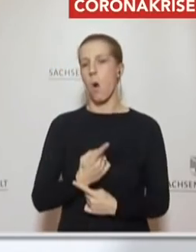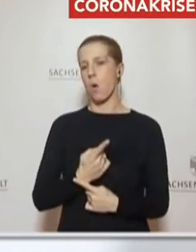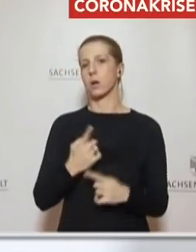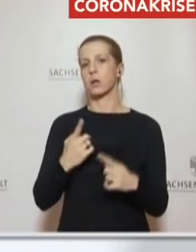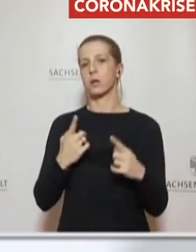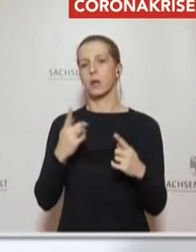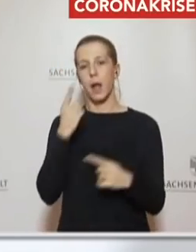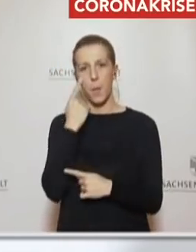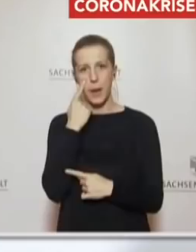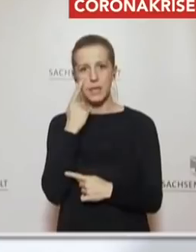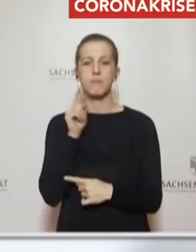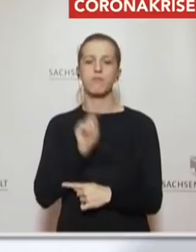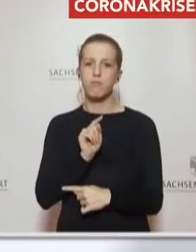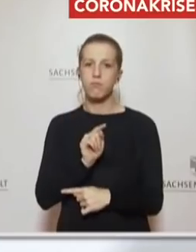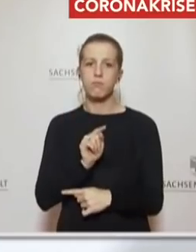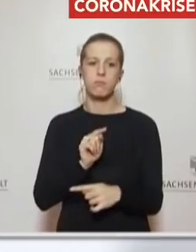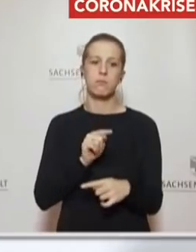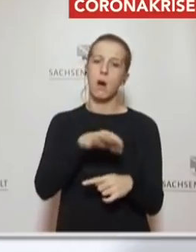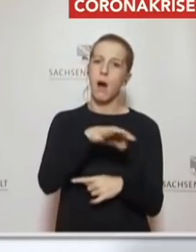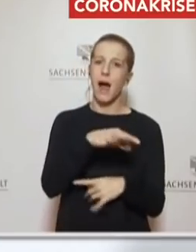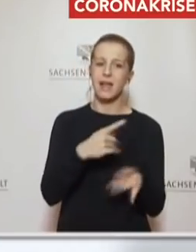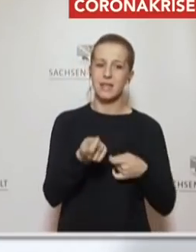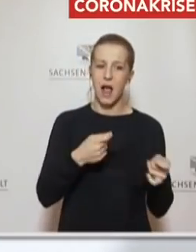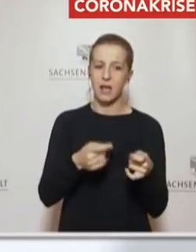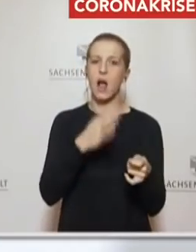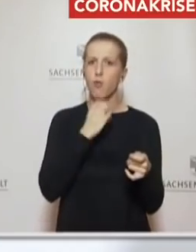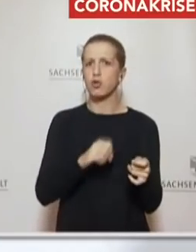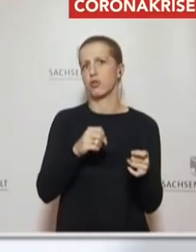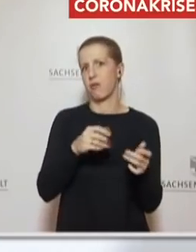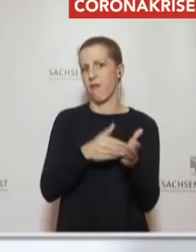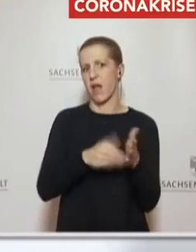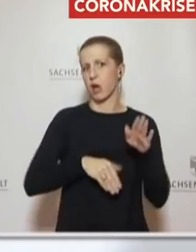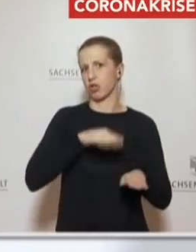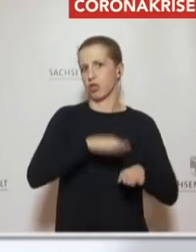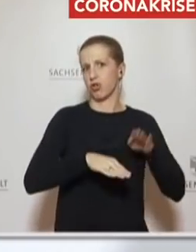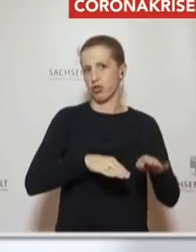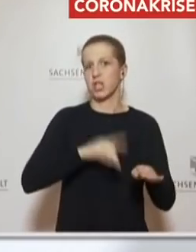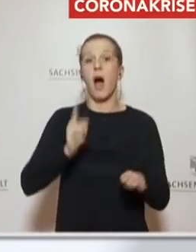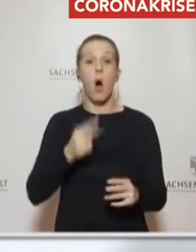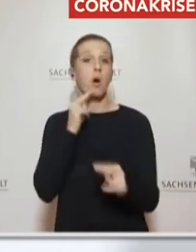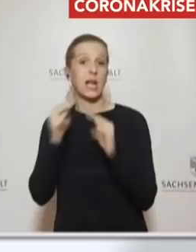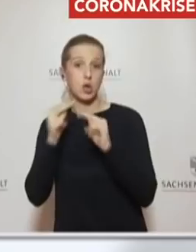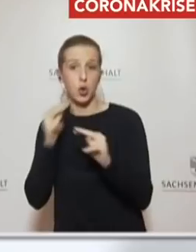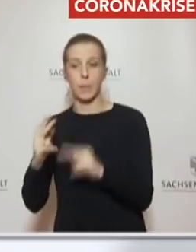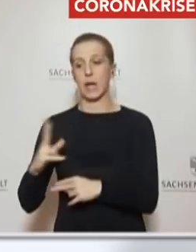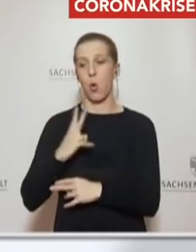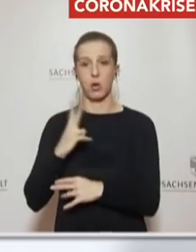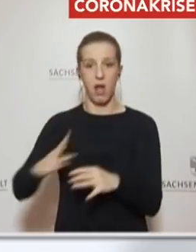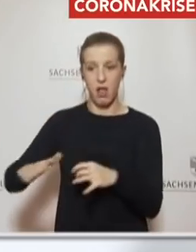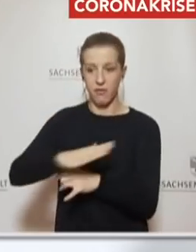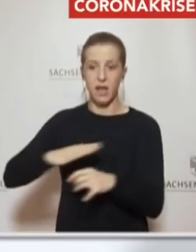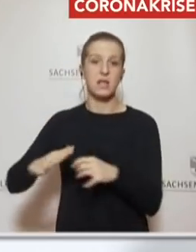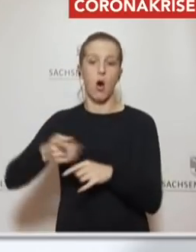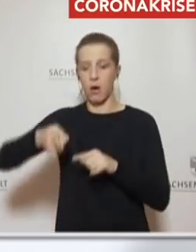dass wir ja zum Beispiel mit dem Einzelhandel auch nächste Schritte erreichen wollen in der Gastronomie und im Hotel- und Gaststättenwesen, ebenfalls in den nächsten Wochen